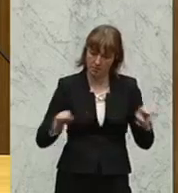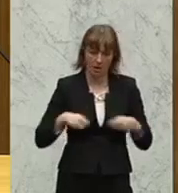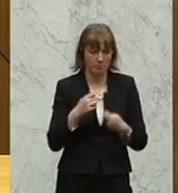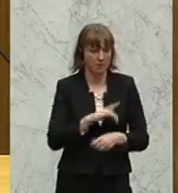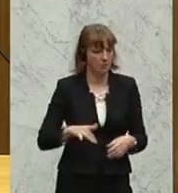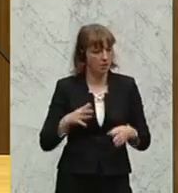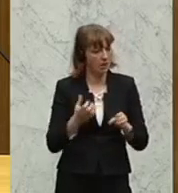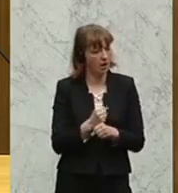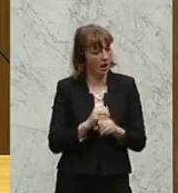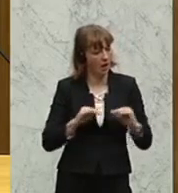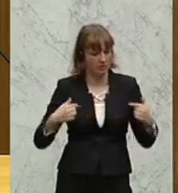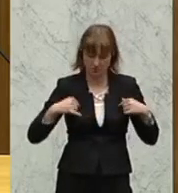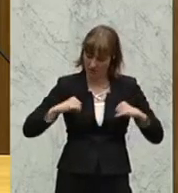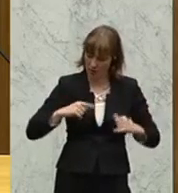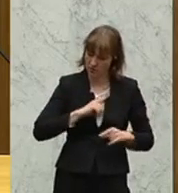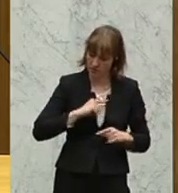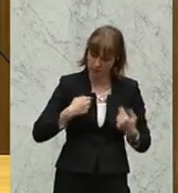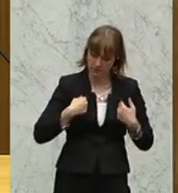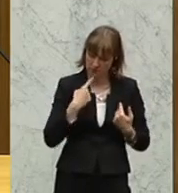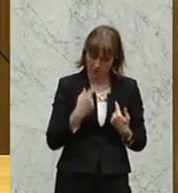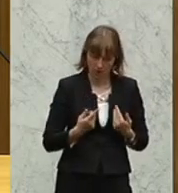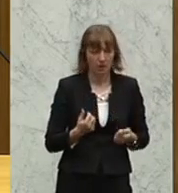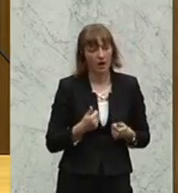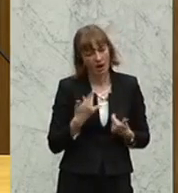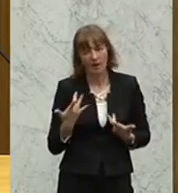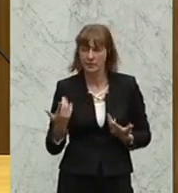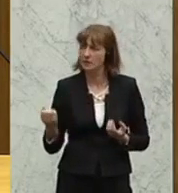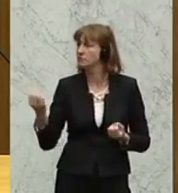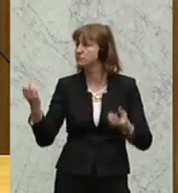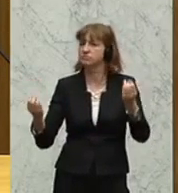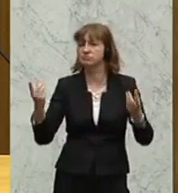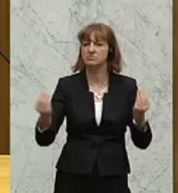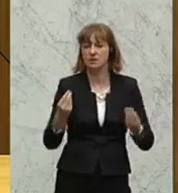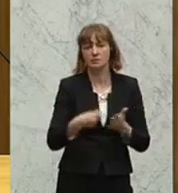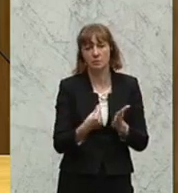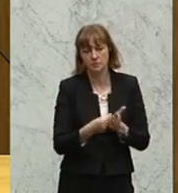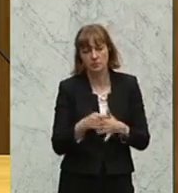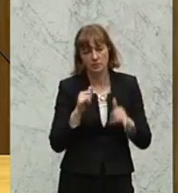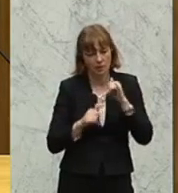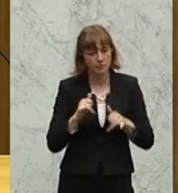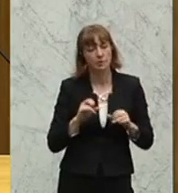Faktum ist, dass der Tourismus in der Wirtschaftskrise der stabile Wirtschaftsfaktor war.